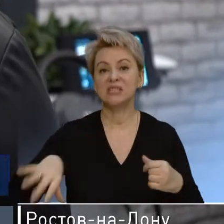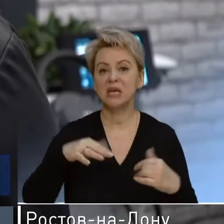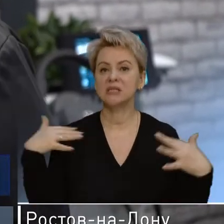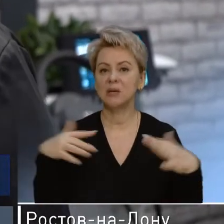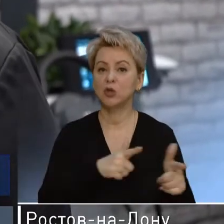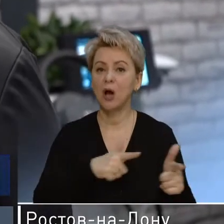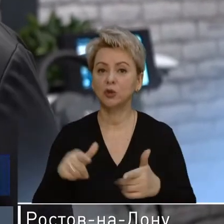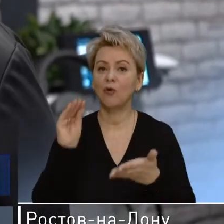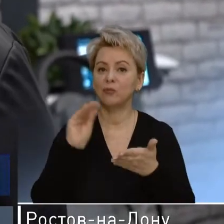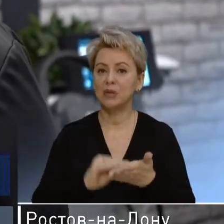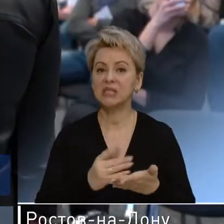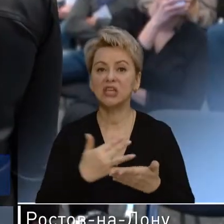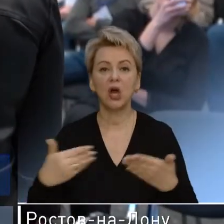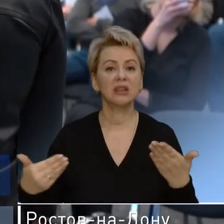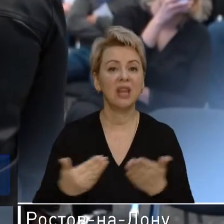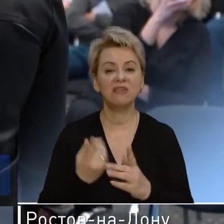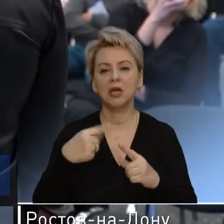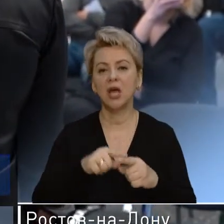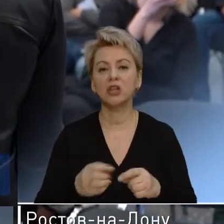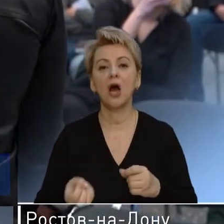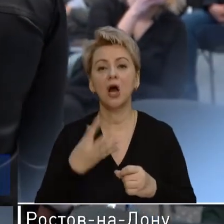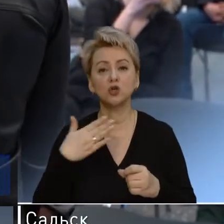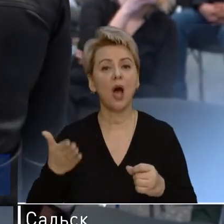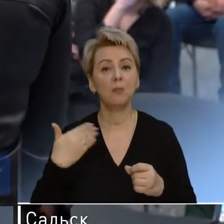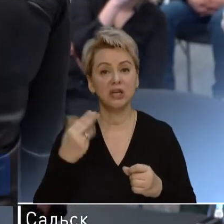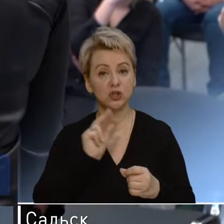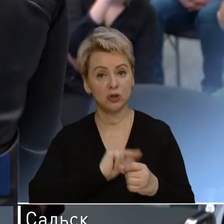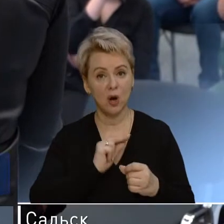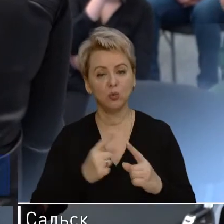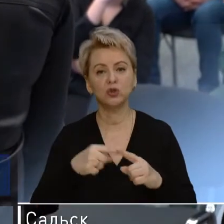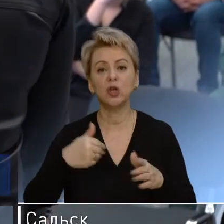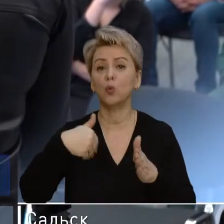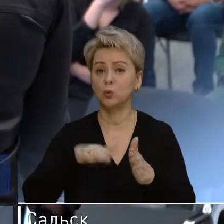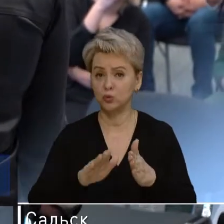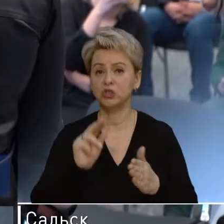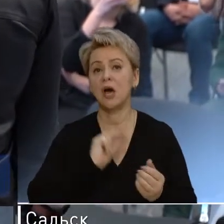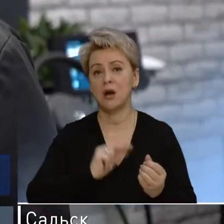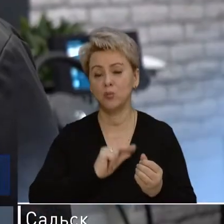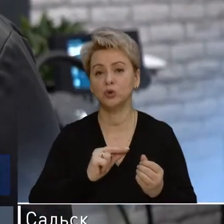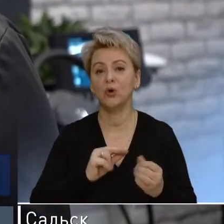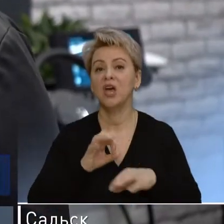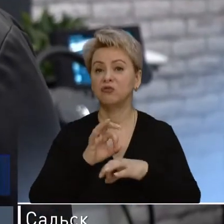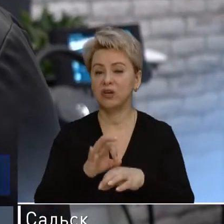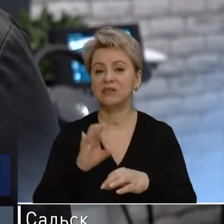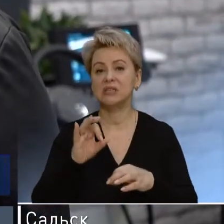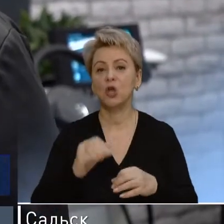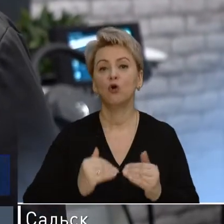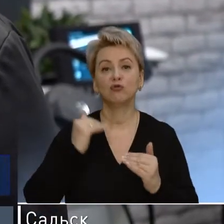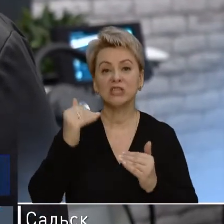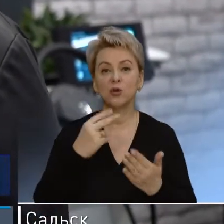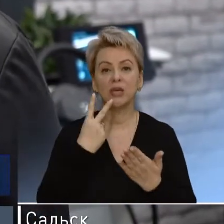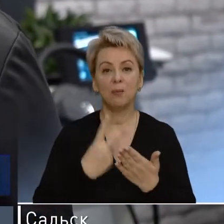собрались и готовы представить некие новинки. Это очень хорошо облегчит работу, это оптимизирует даже работу, выведет на там